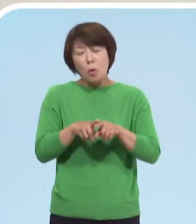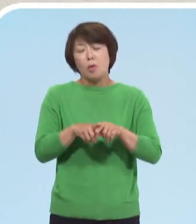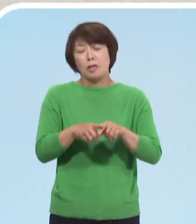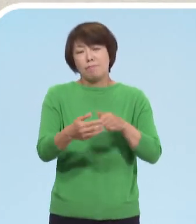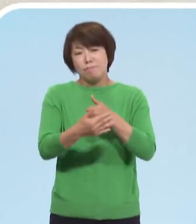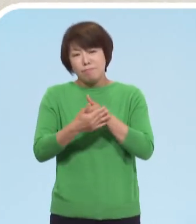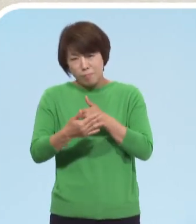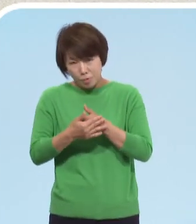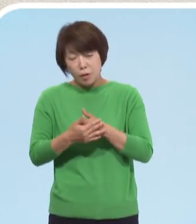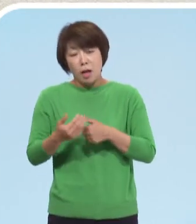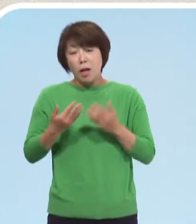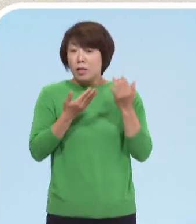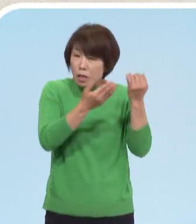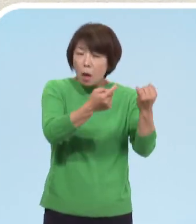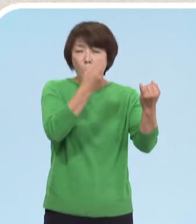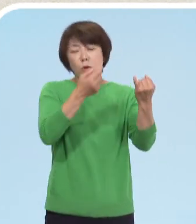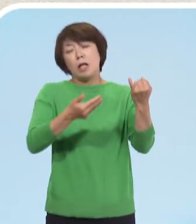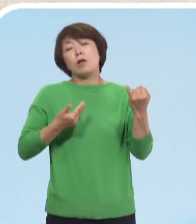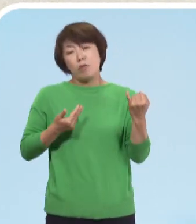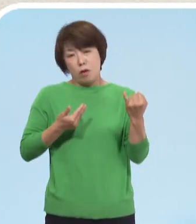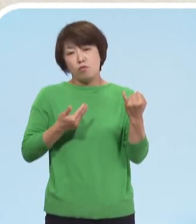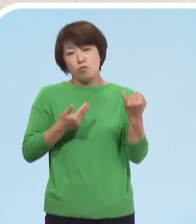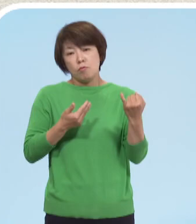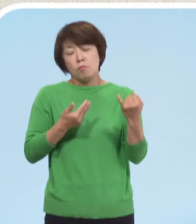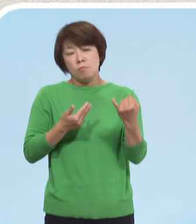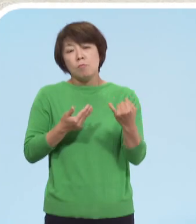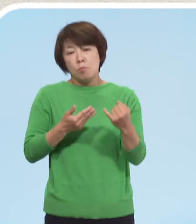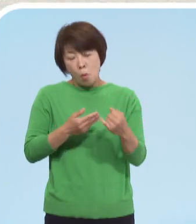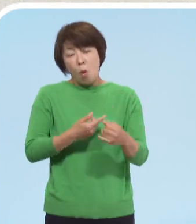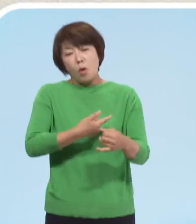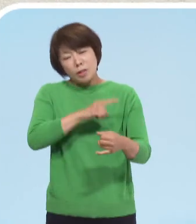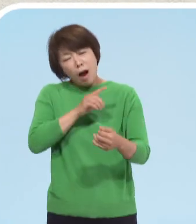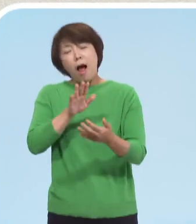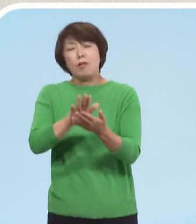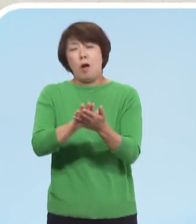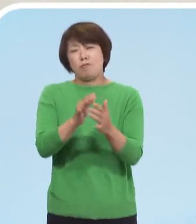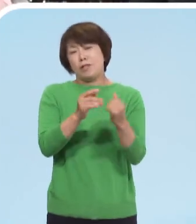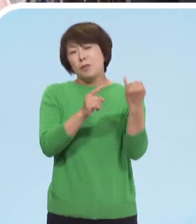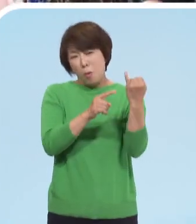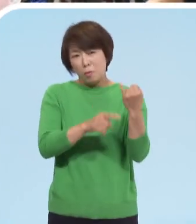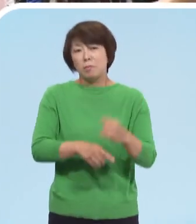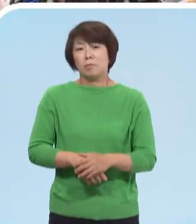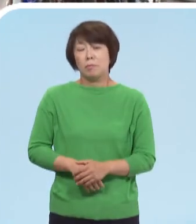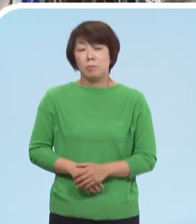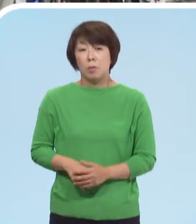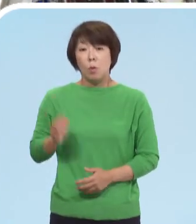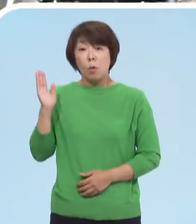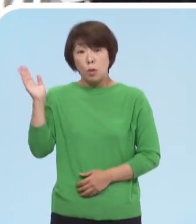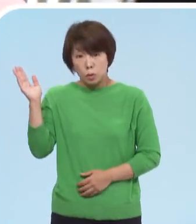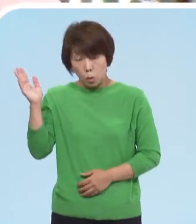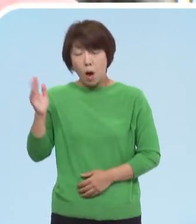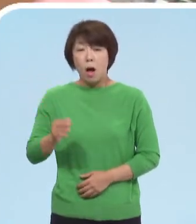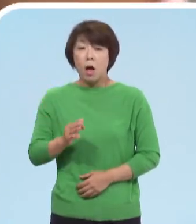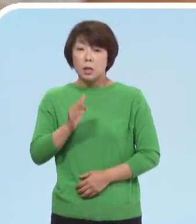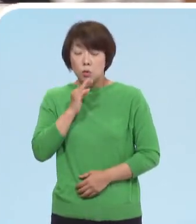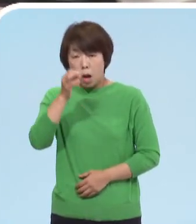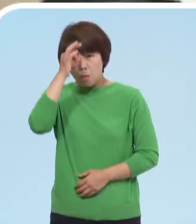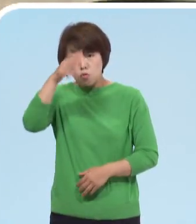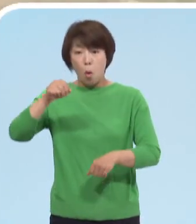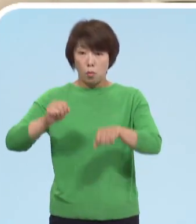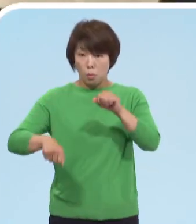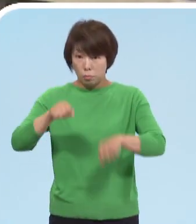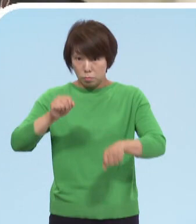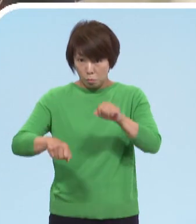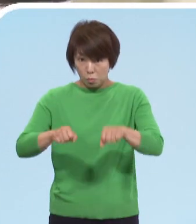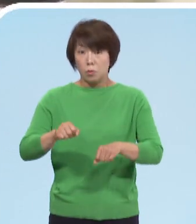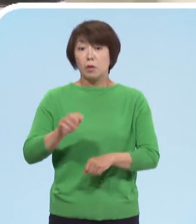し、分からないことを聞いたら教えてくれるし、やっぱりそういうカバー力っていうのはすごいなと思ってます。 この方、実はプロの